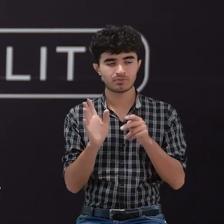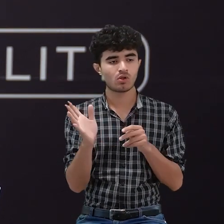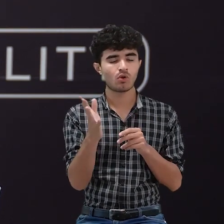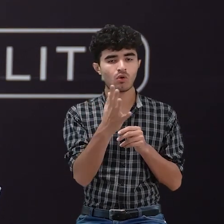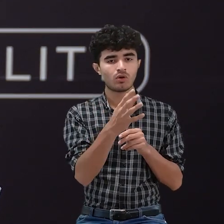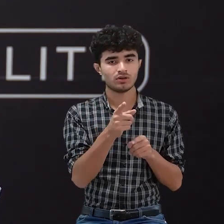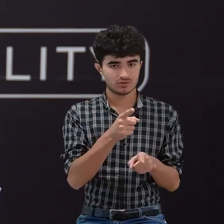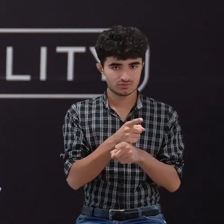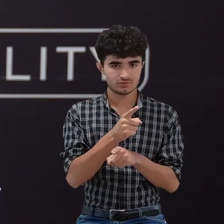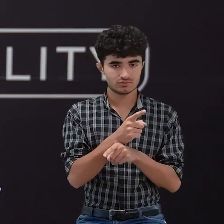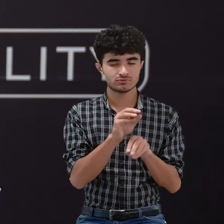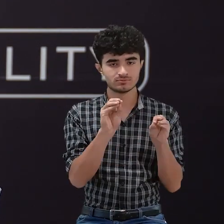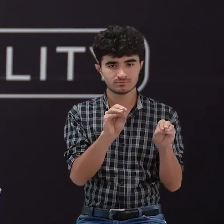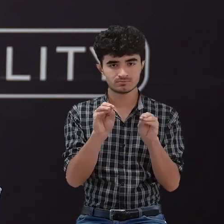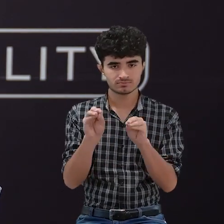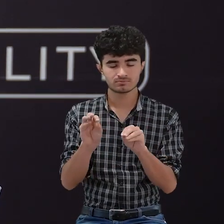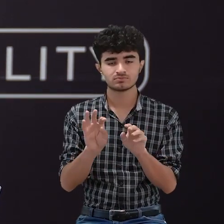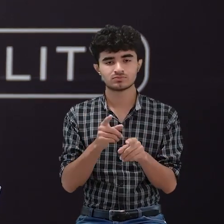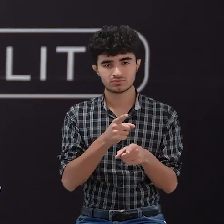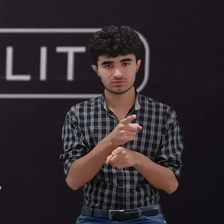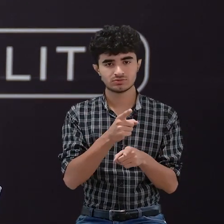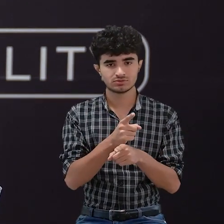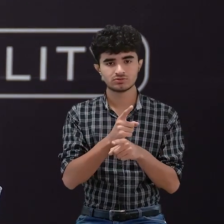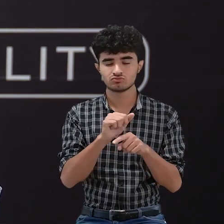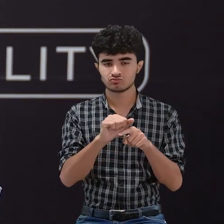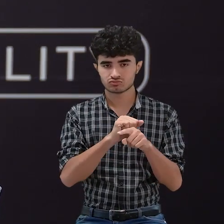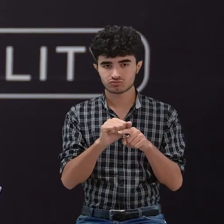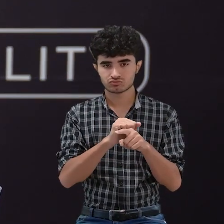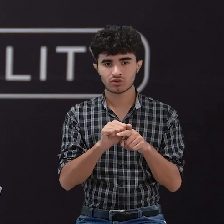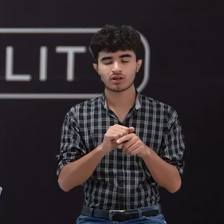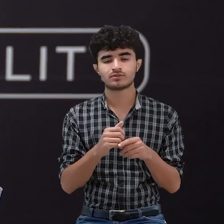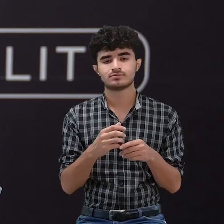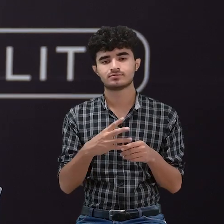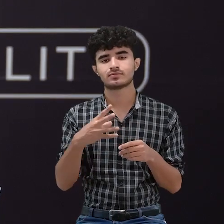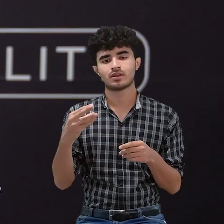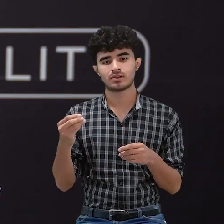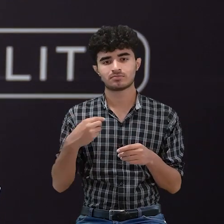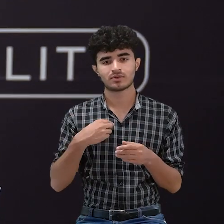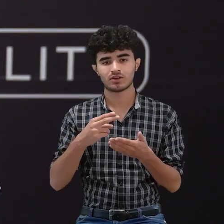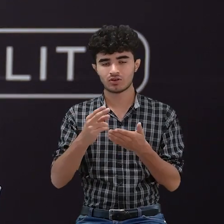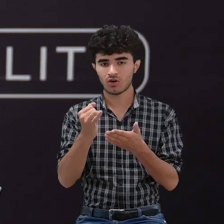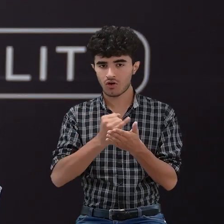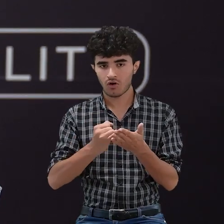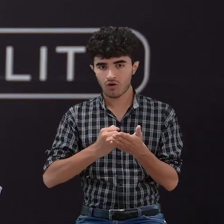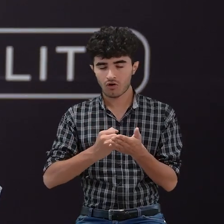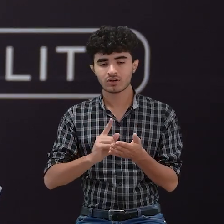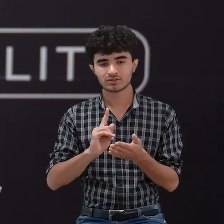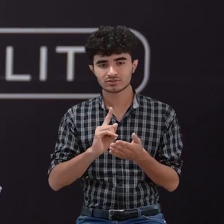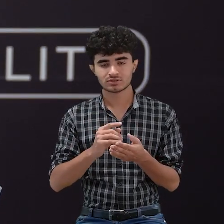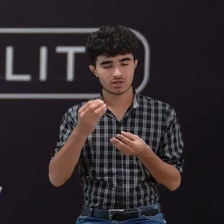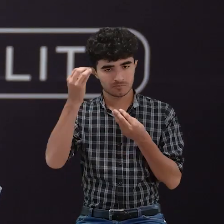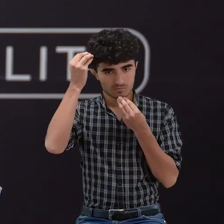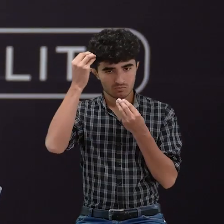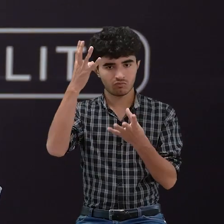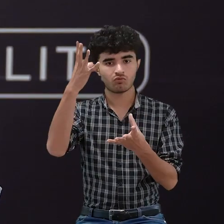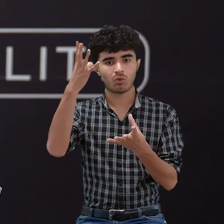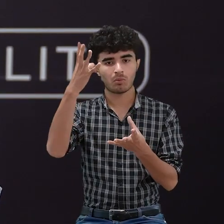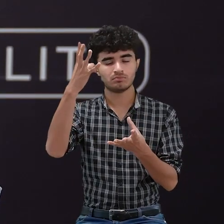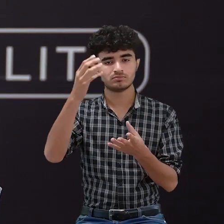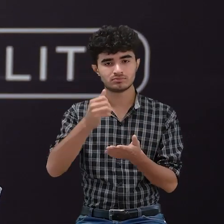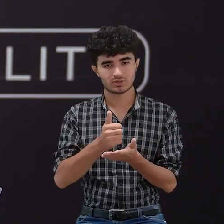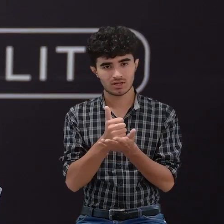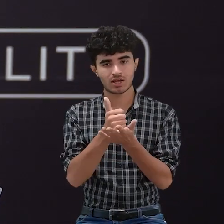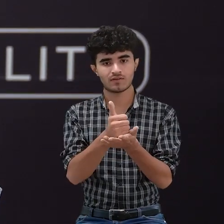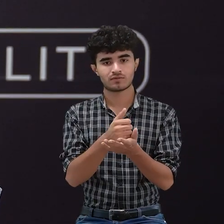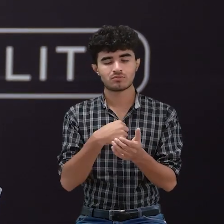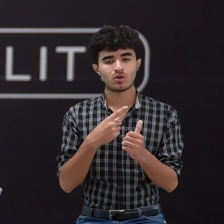اور مجھے بہت فخر ہے کہ مجھے ایک موقع ملا کہ میں لوگوں کو